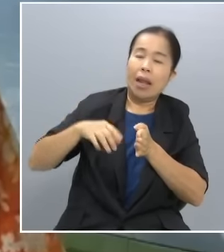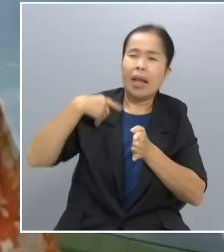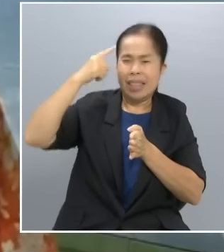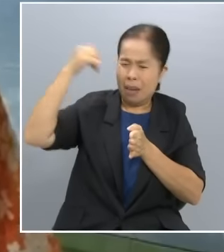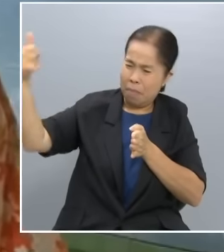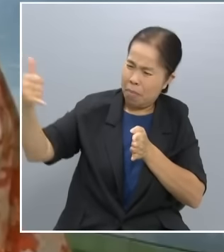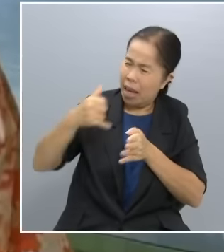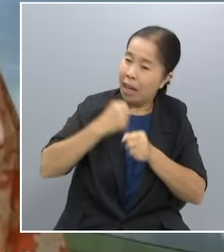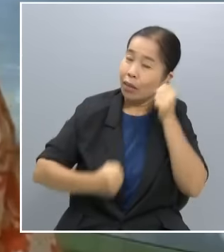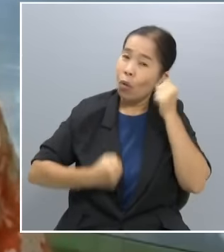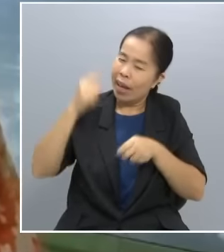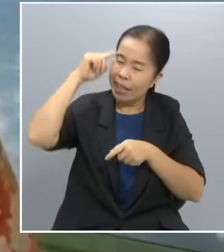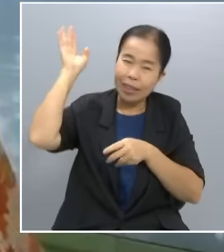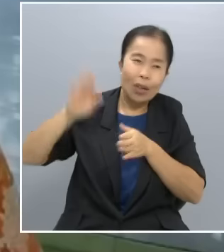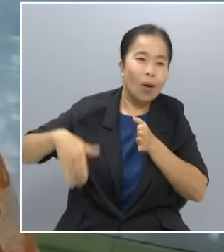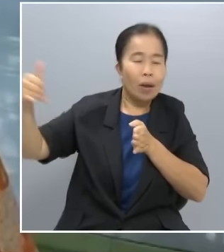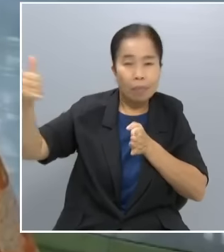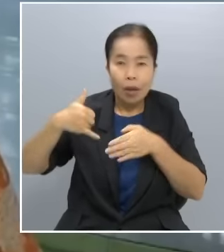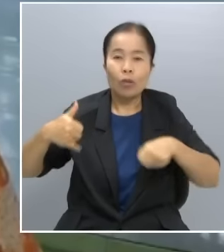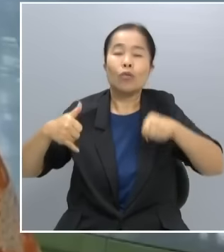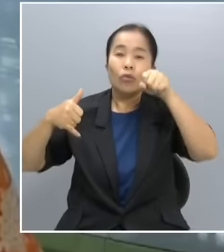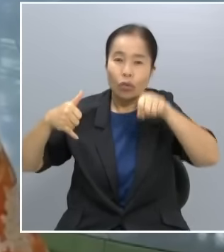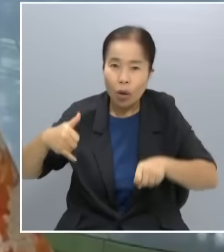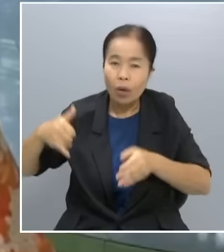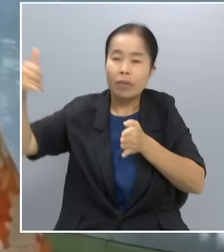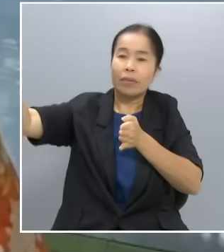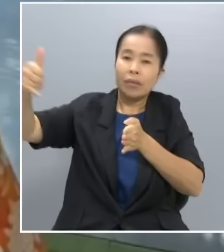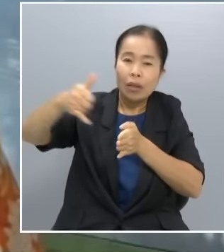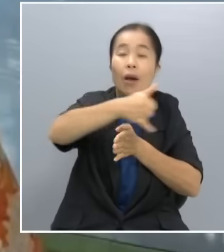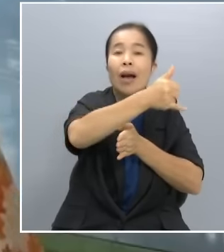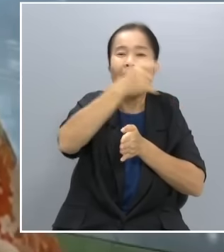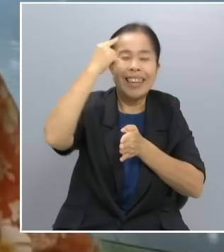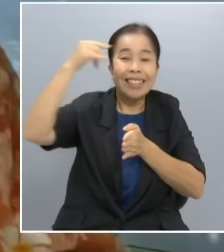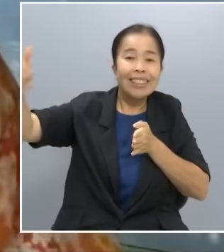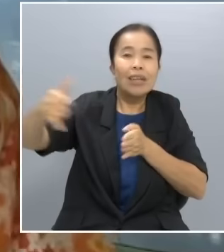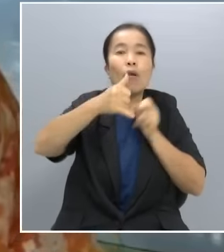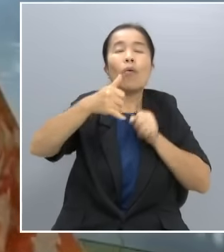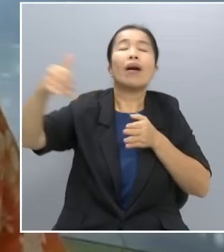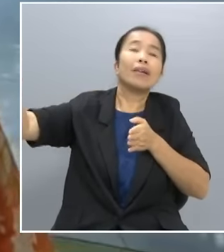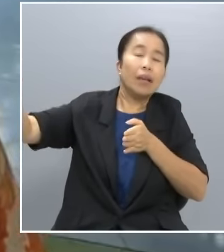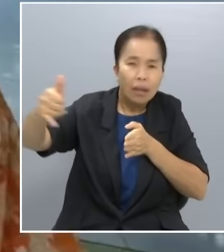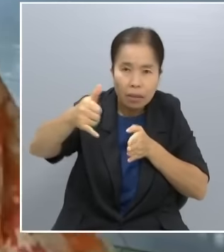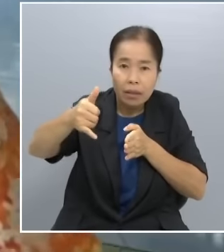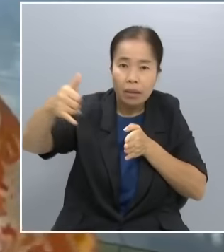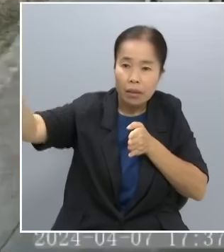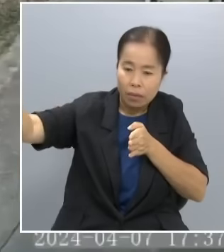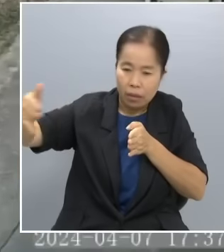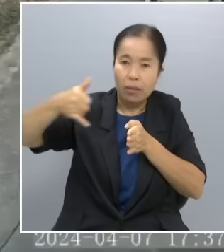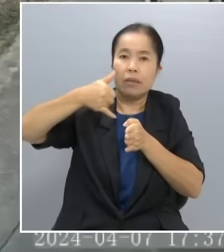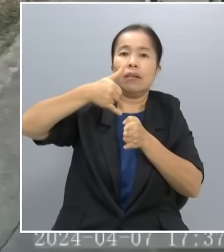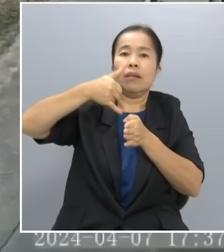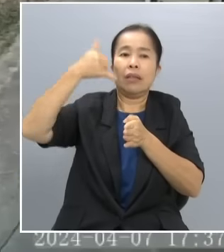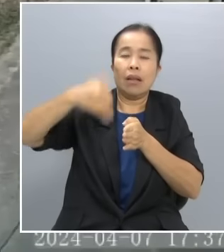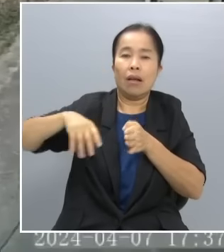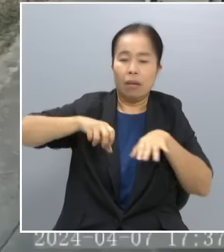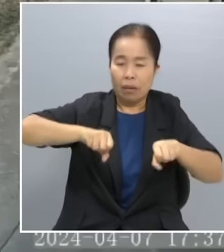อ๊ะมันวิ่งออกกำลังกายหรือเปล่าก็เลยจอดรถให้คนร้ายวิ่งไปก่อนเพราะว่ากลัวจะไปชนคนร้ายแต่พอหยุดรถเท่านั้นแหละคนร้ายมันวิ่งเข้ามาแล้วคว้าแฮ